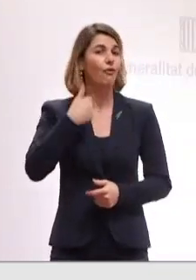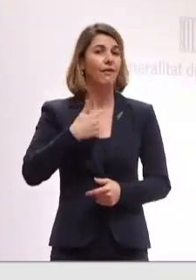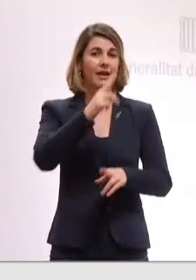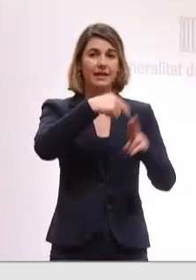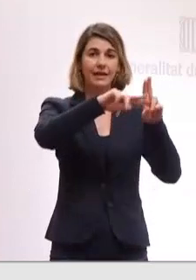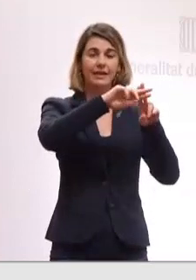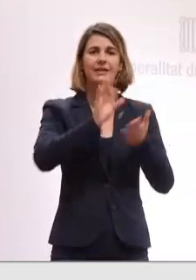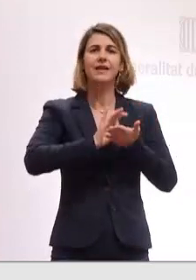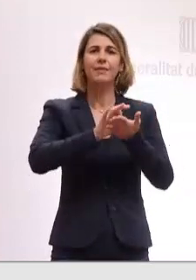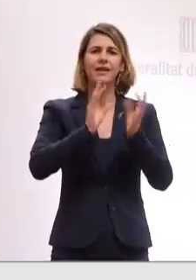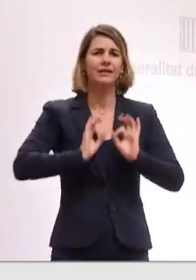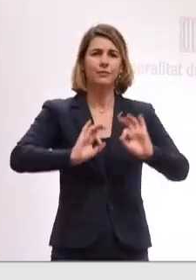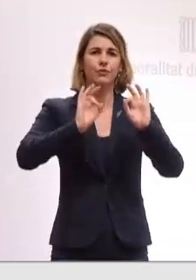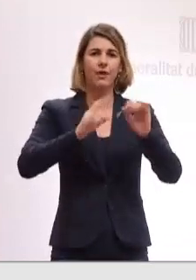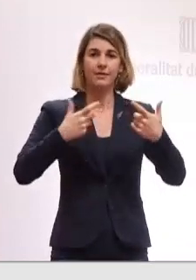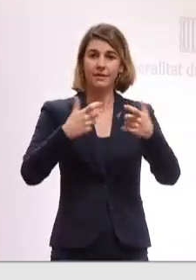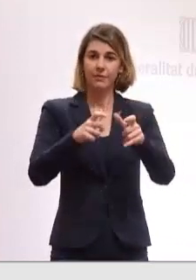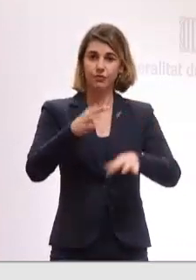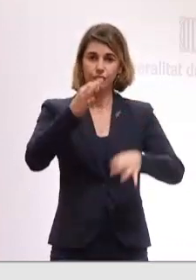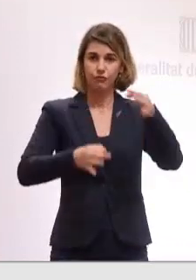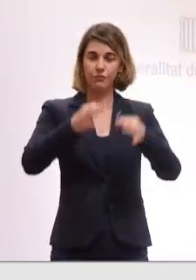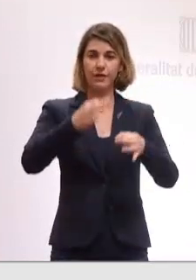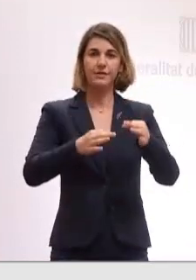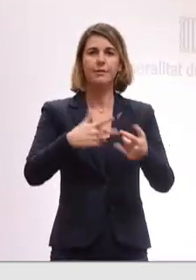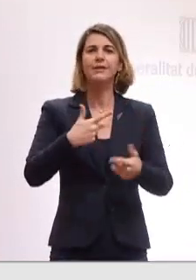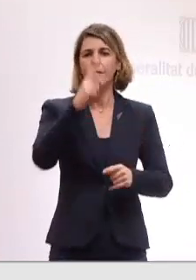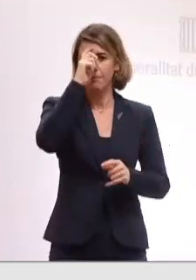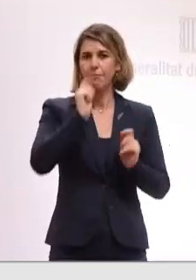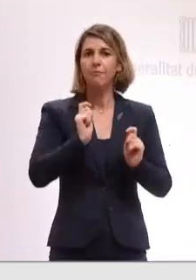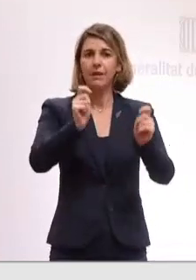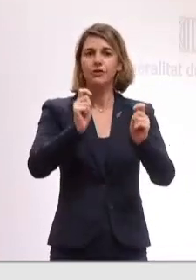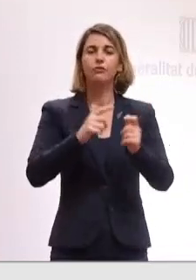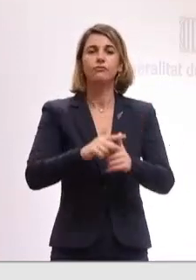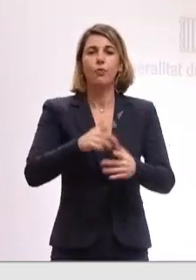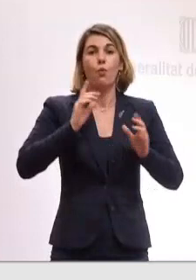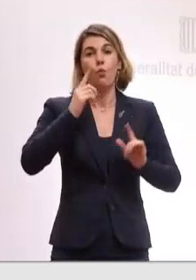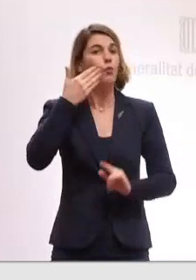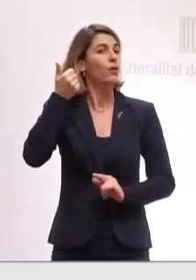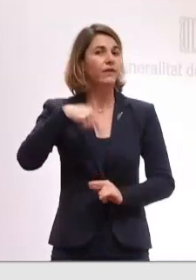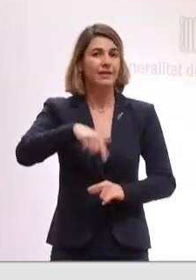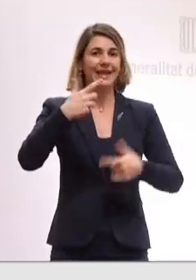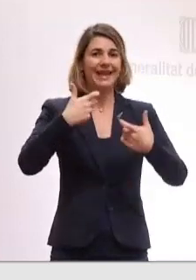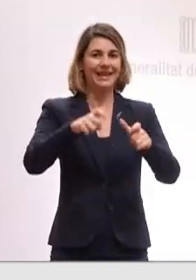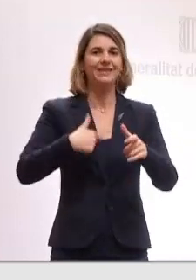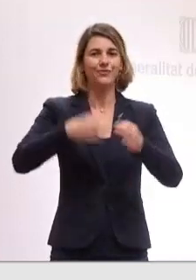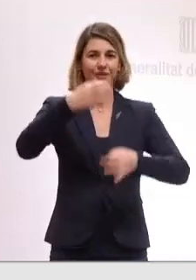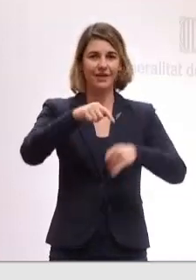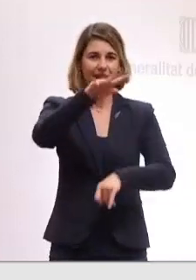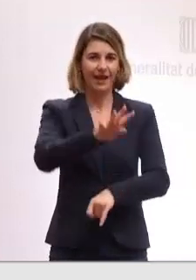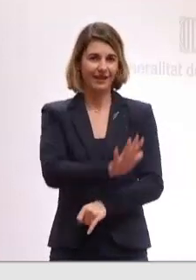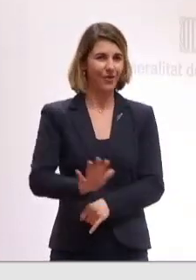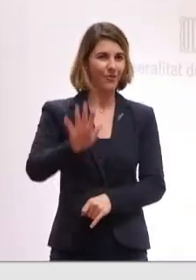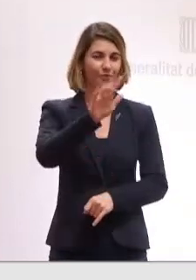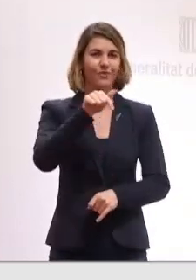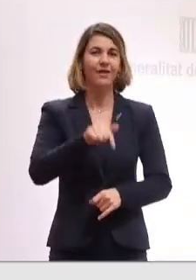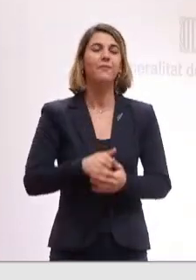serveis excepcionals a la justícia i les mencions honorífiques en matèria de justícia a Catalunya, aquest